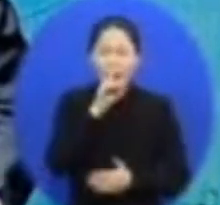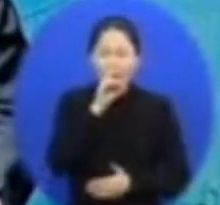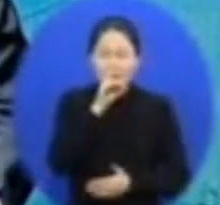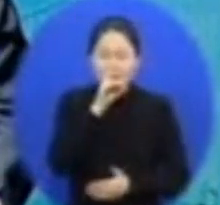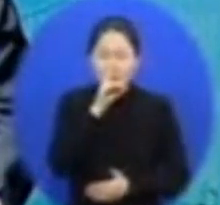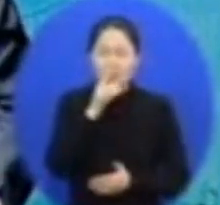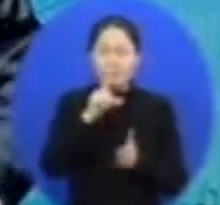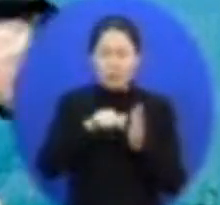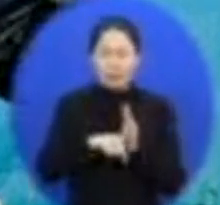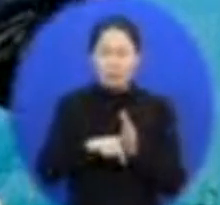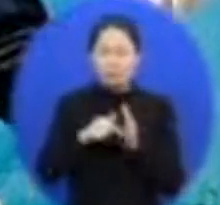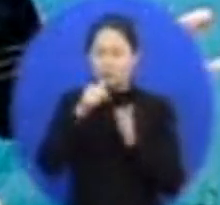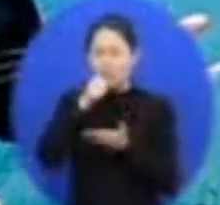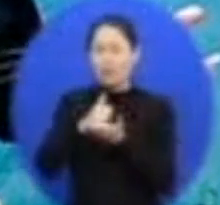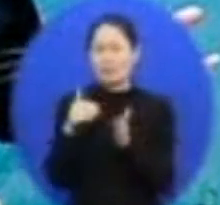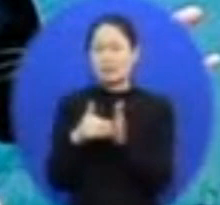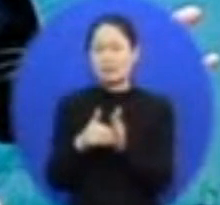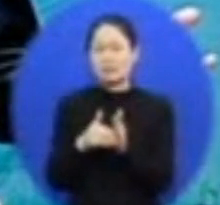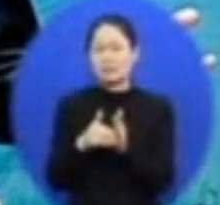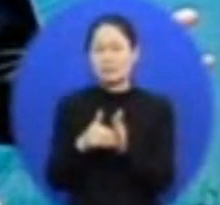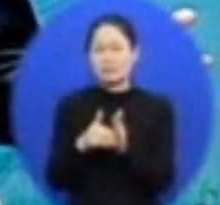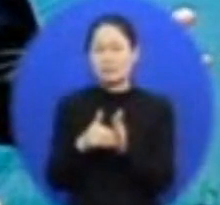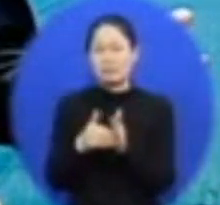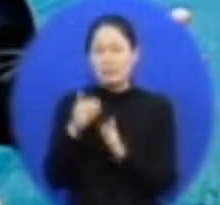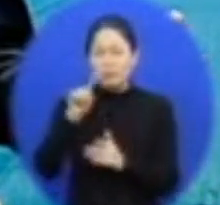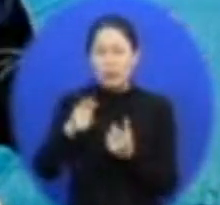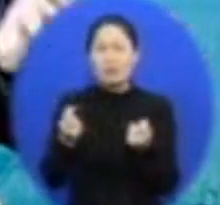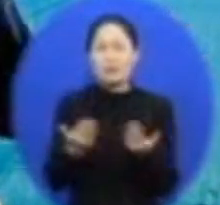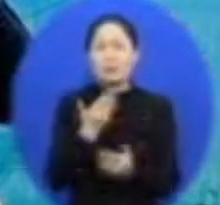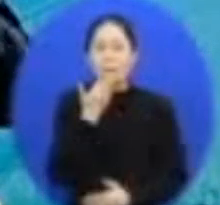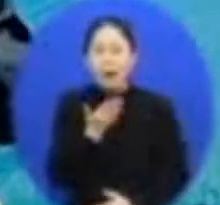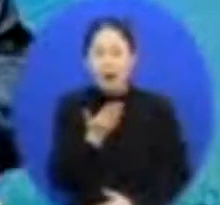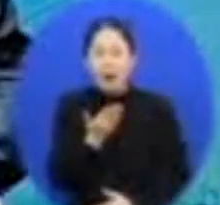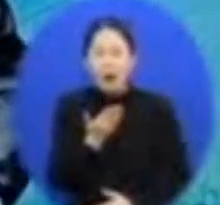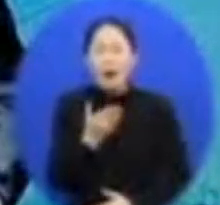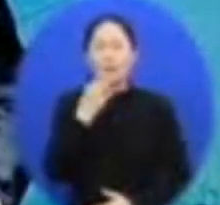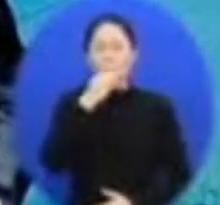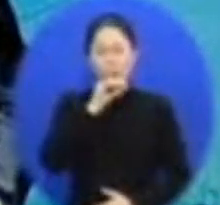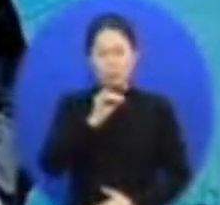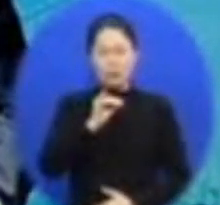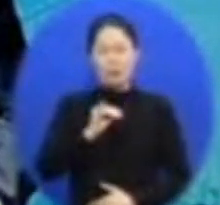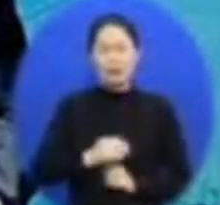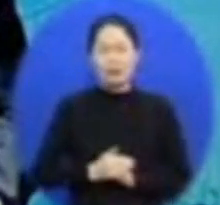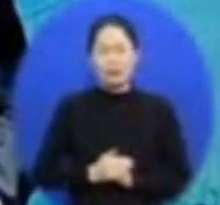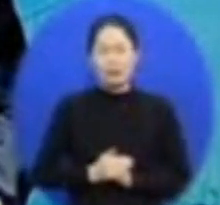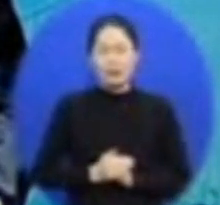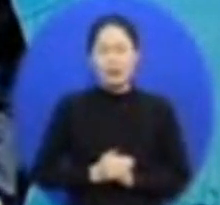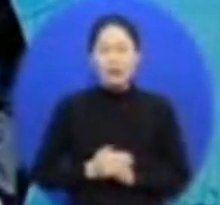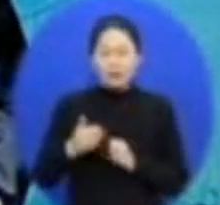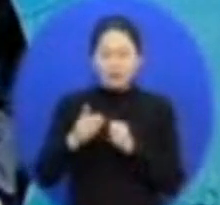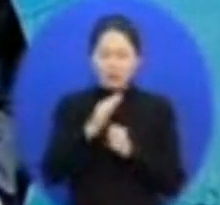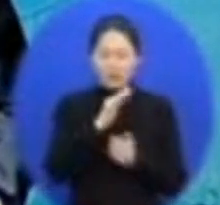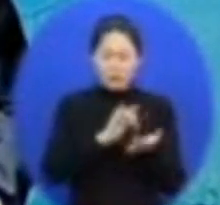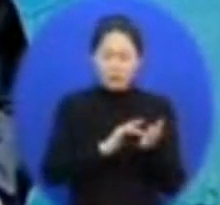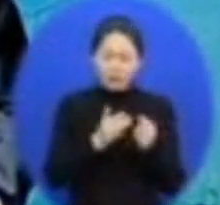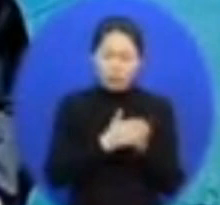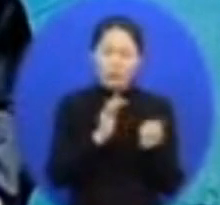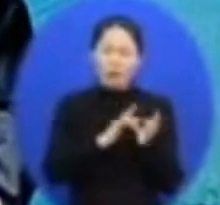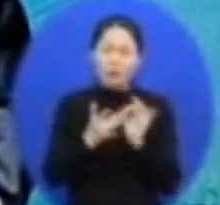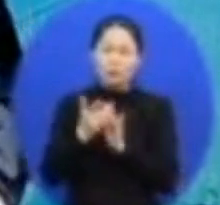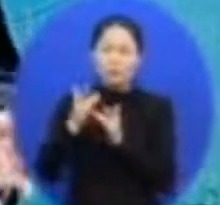겁니다 근데 그런 일이 일어날 수 있을까요 그 물론입니다 그래서 예수님의 십자가를 지신